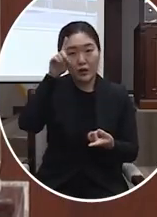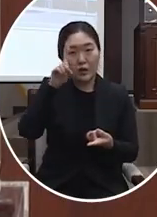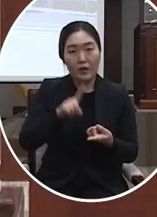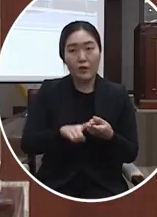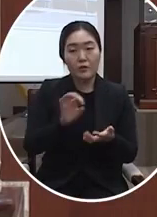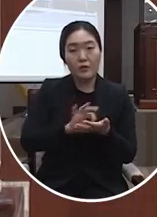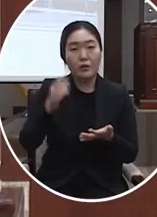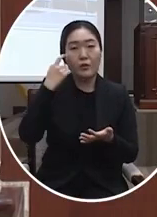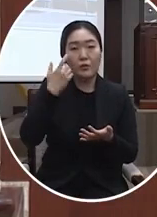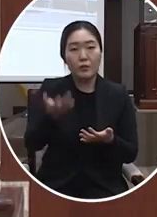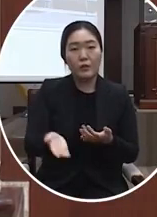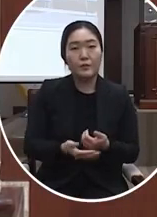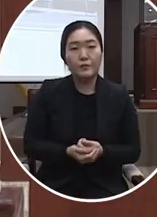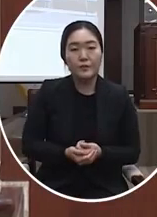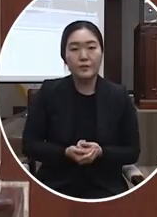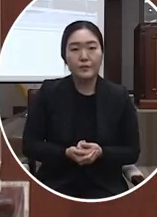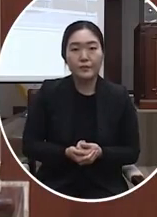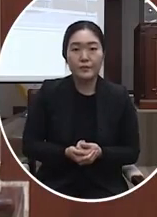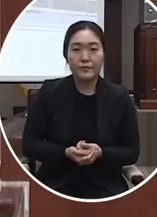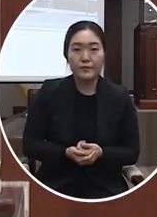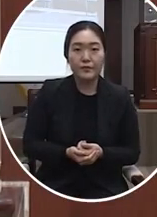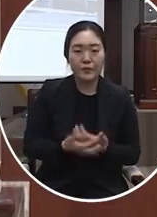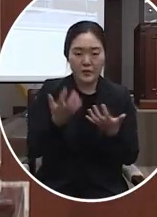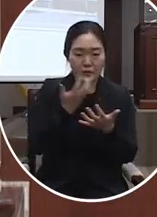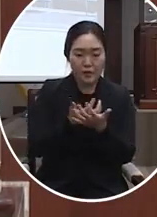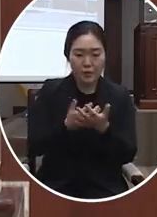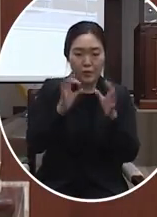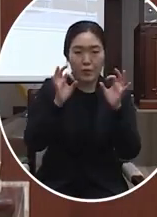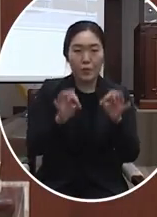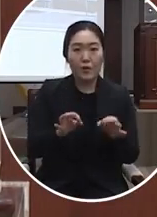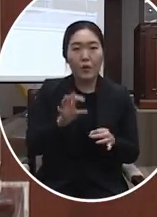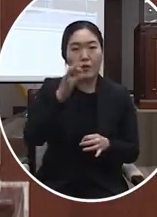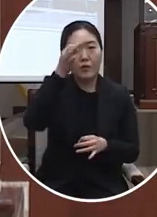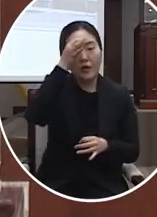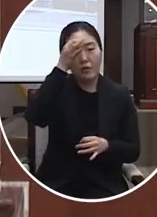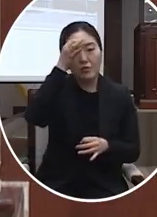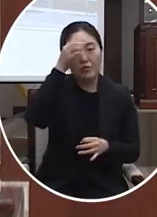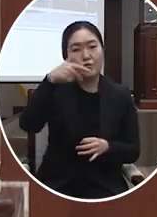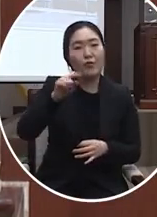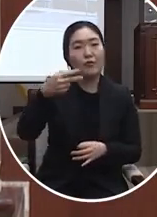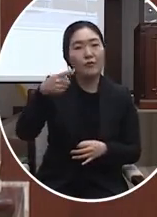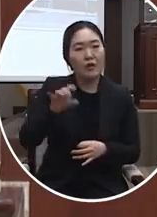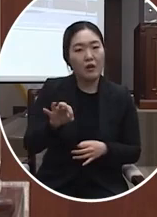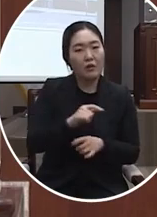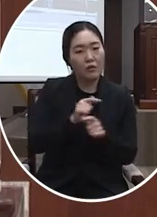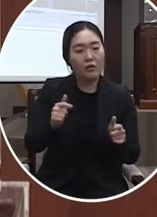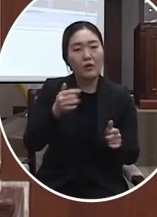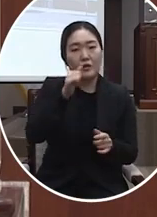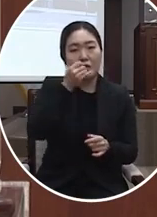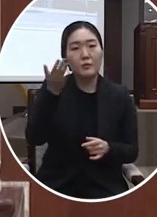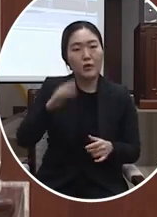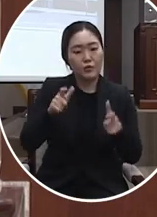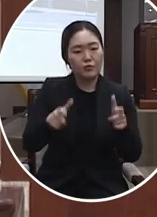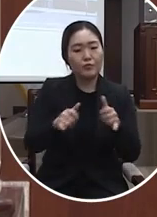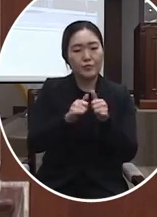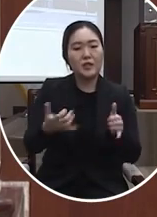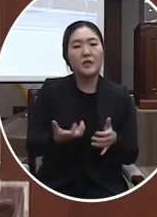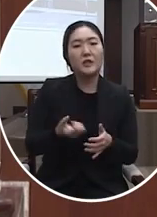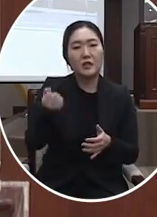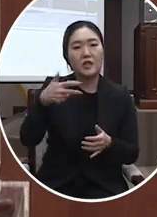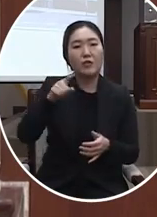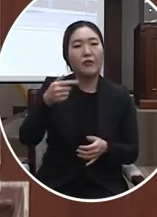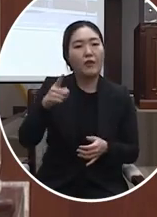사용할 계획이십니까? 여러 가지 자료를 확인해보면 예술의 전당, 문화의 전당 등은 있어도 구민의 전당은